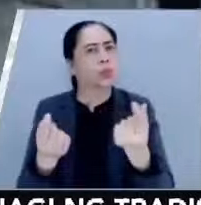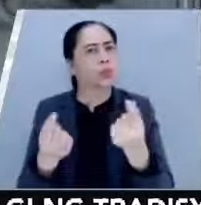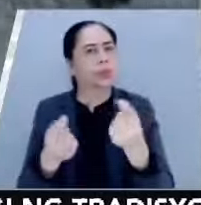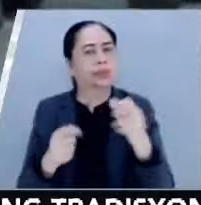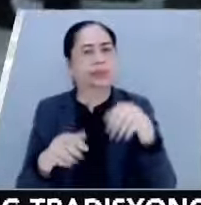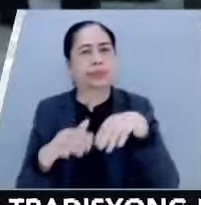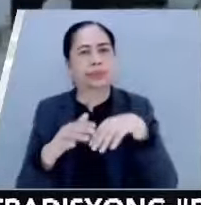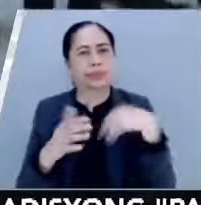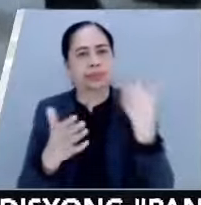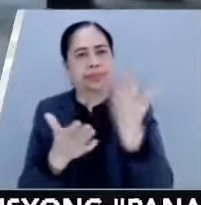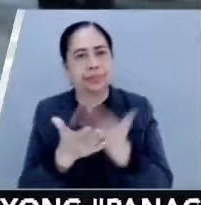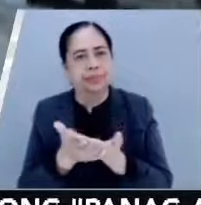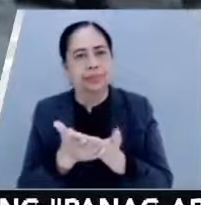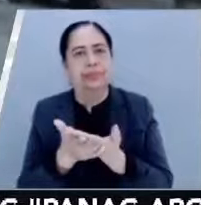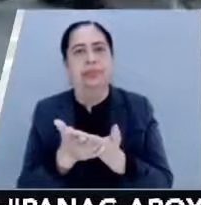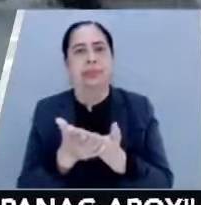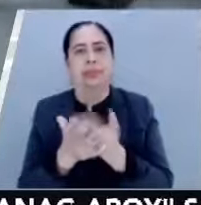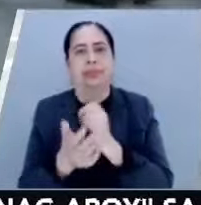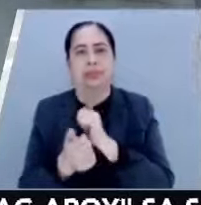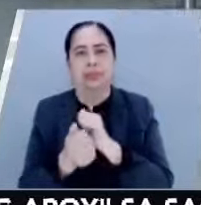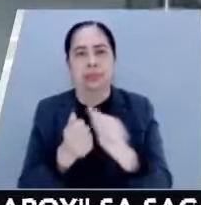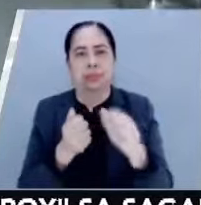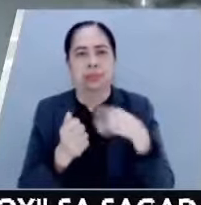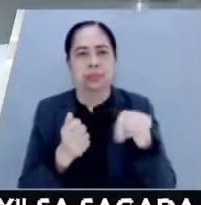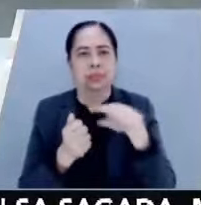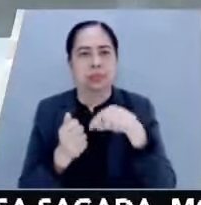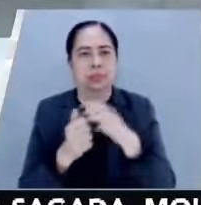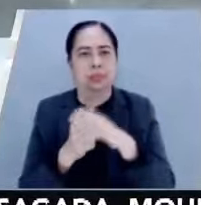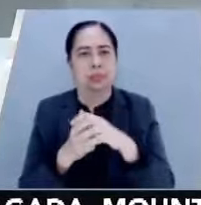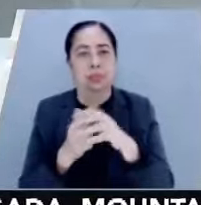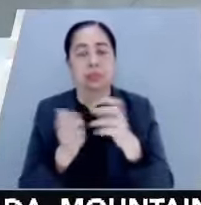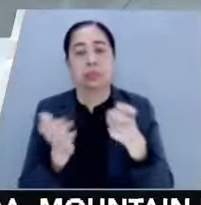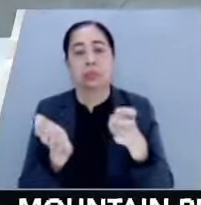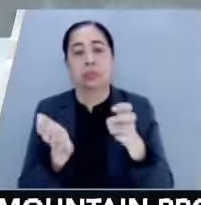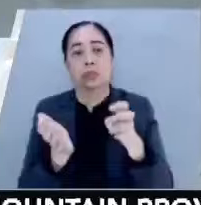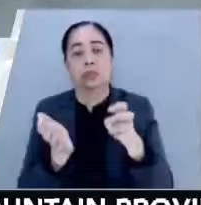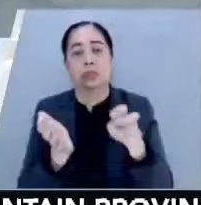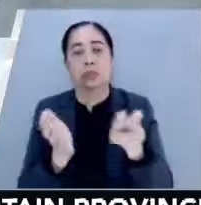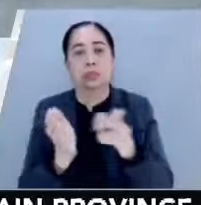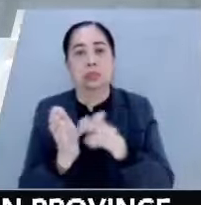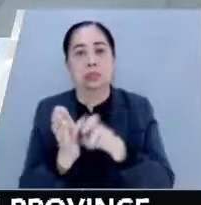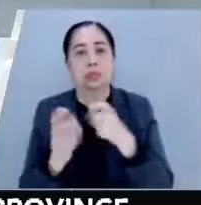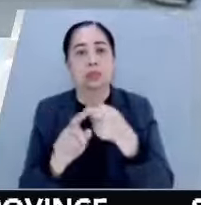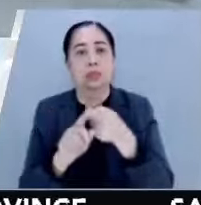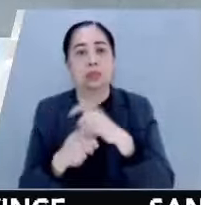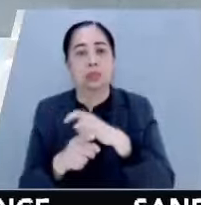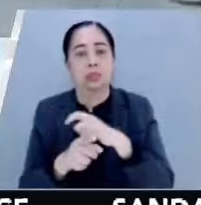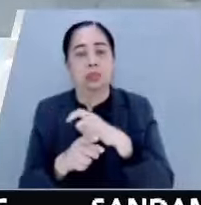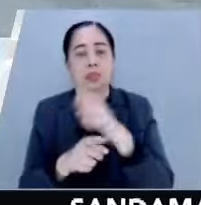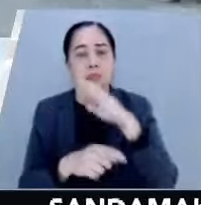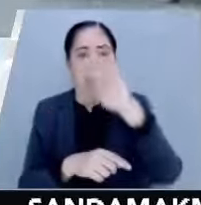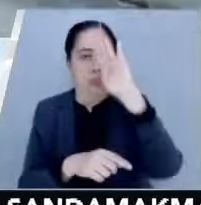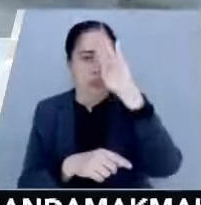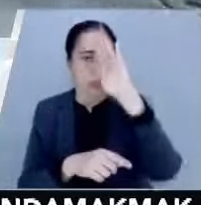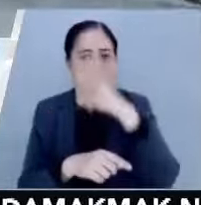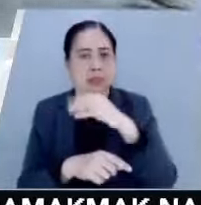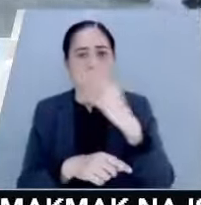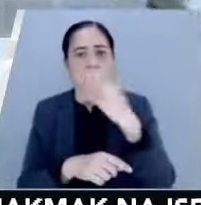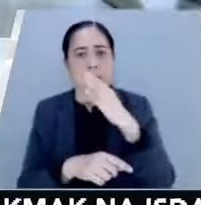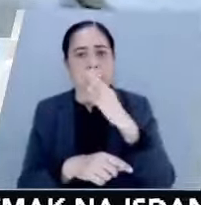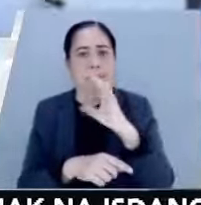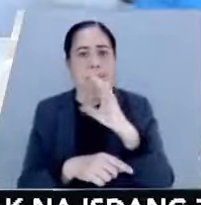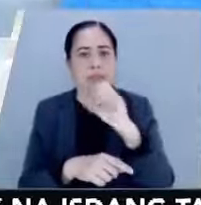at dumadaan yung mga pasahero na galing sa Cavite at Bicol Ito po yung